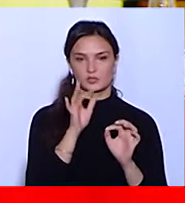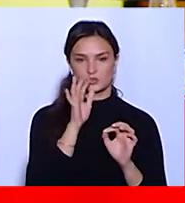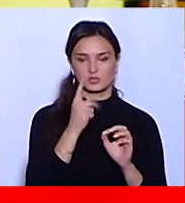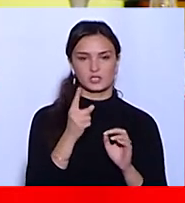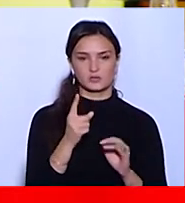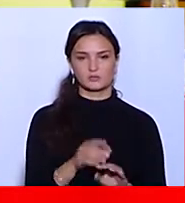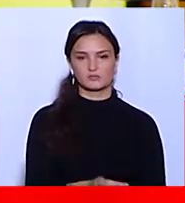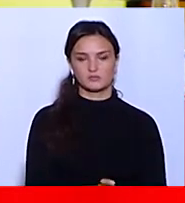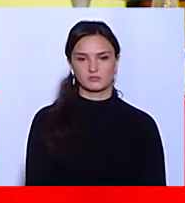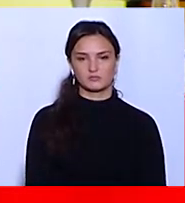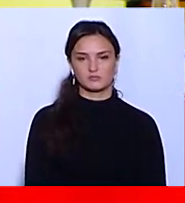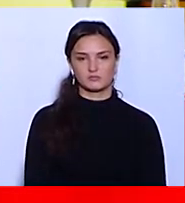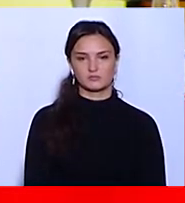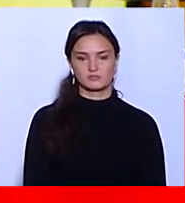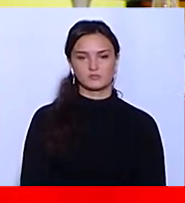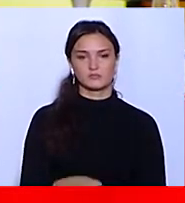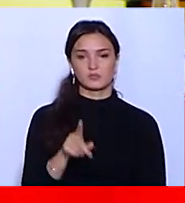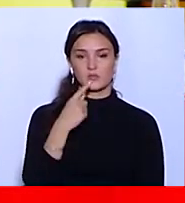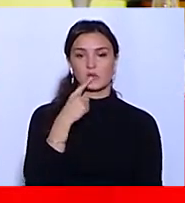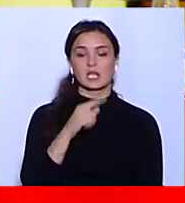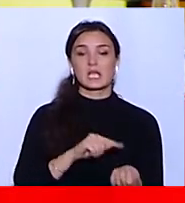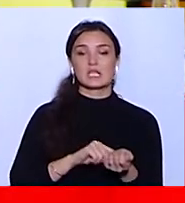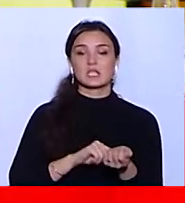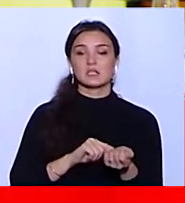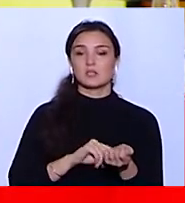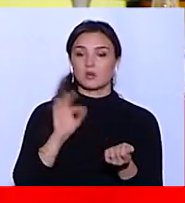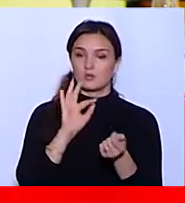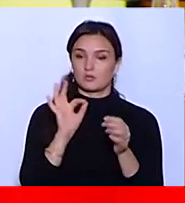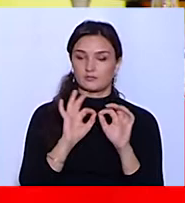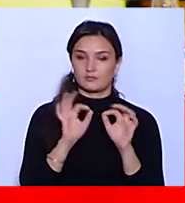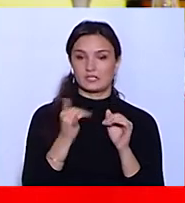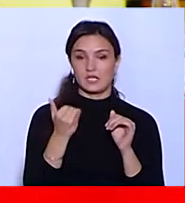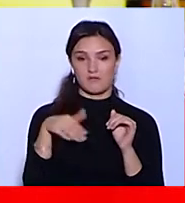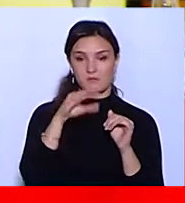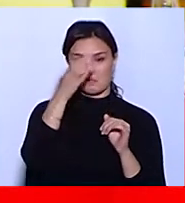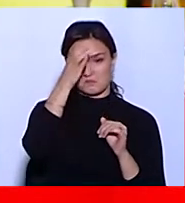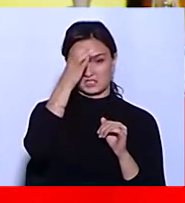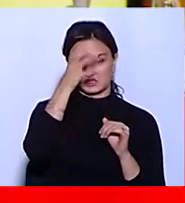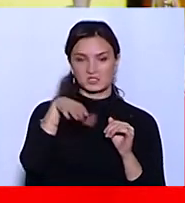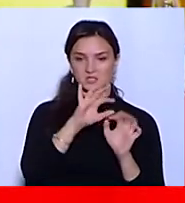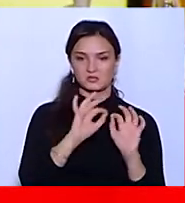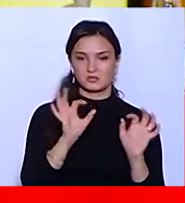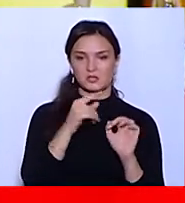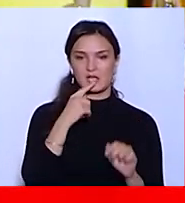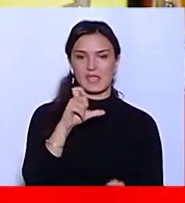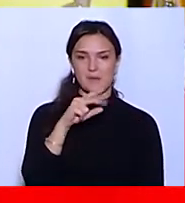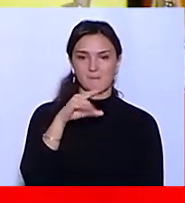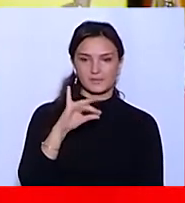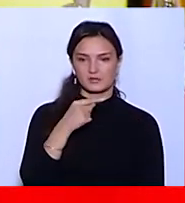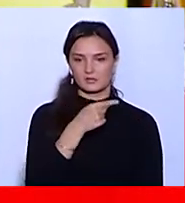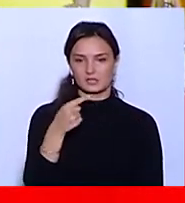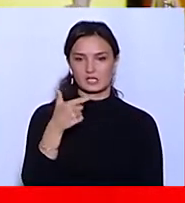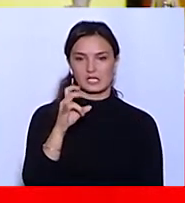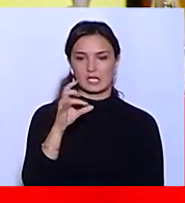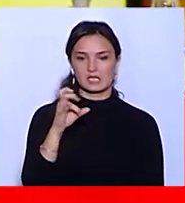რატომ? თქვენ ისაუბრეთ გენეტიკაზე და დღევანდელი მეცნიერება ვერ საუბრობს ეპიგენეტიკაზე და